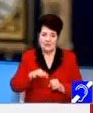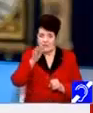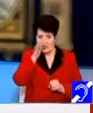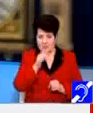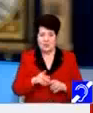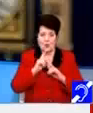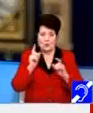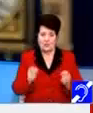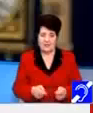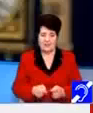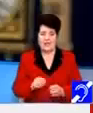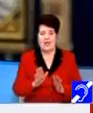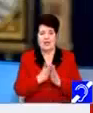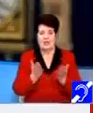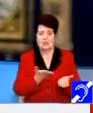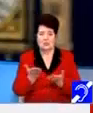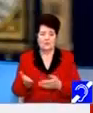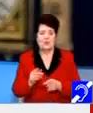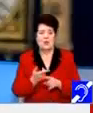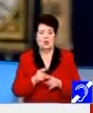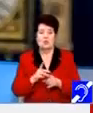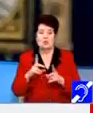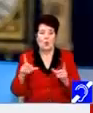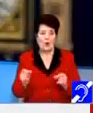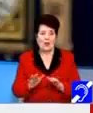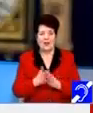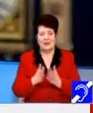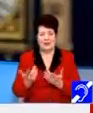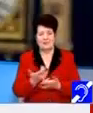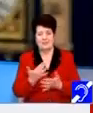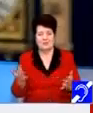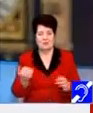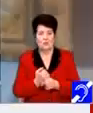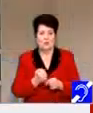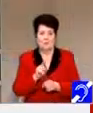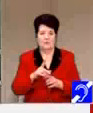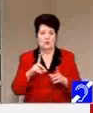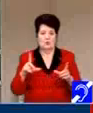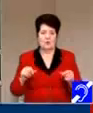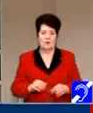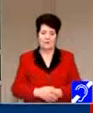Le-au adus în dar rechizite școlare, echipament sportiv și multe alte lucruri necesare.